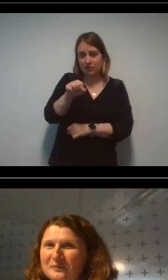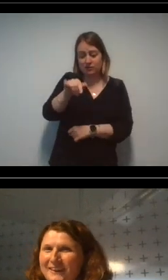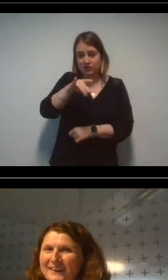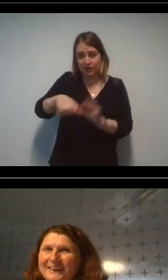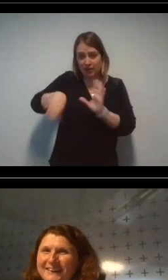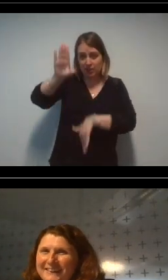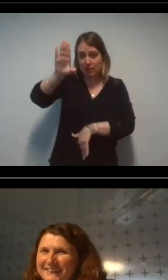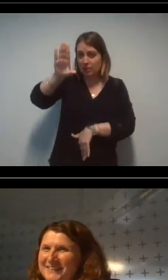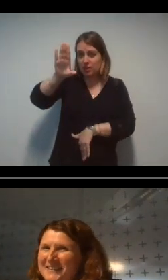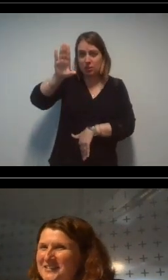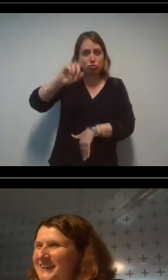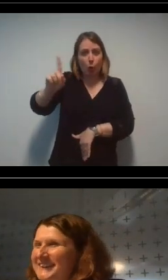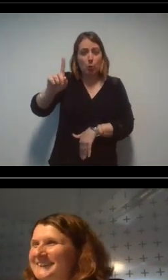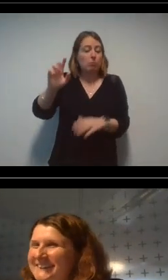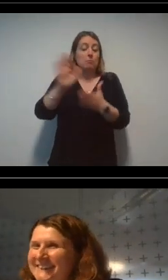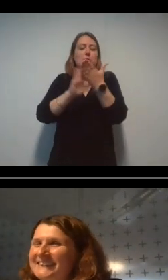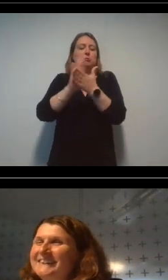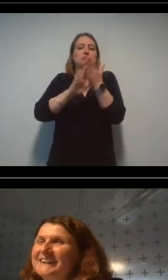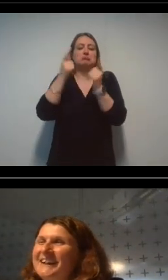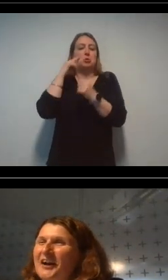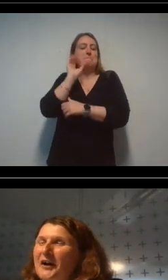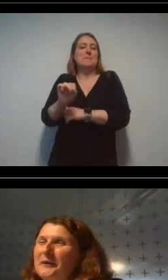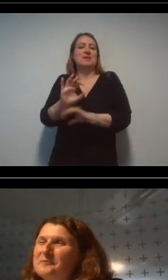cru. Désolée.